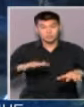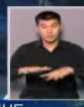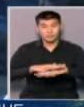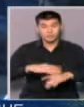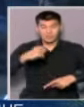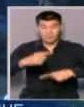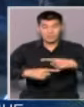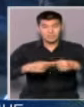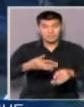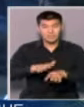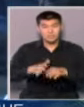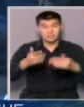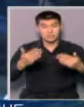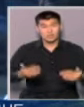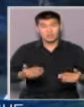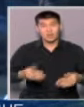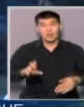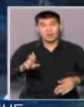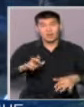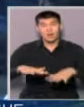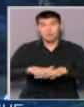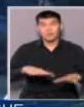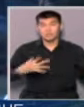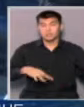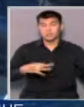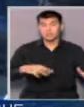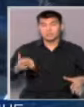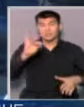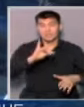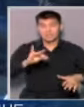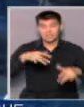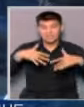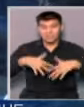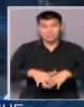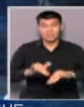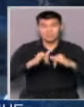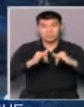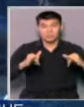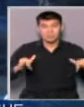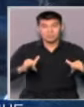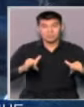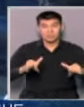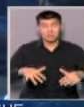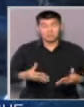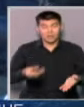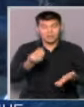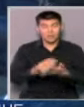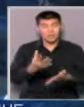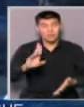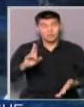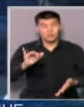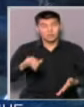Ғасырдан ғасырға жеткен батыстың күйшілік өнері тарихының тамыры тереңде. Киелі топырақтан